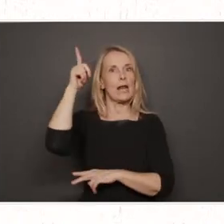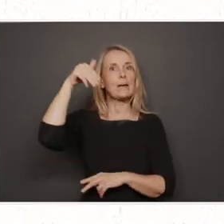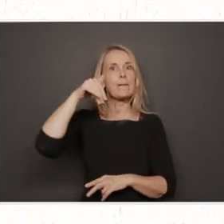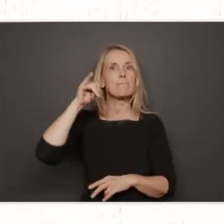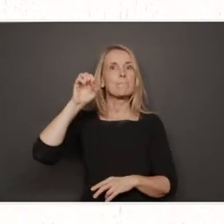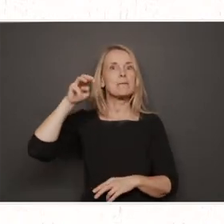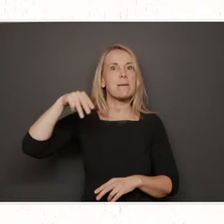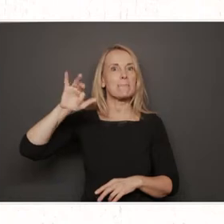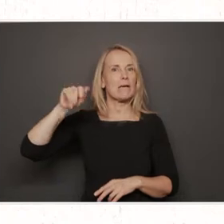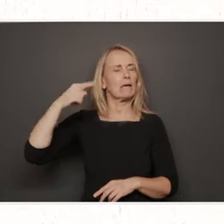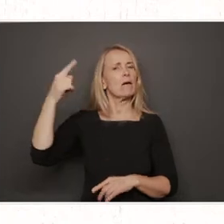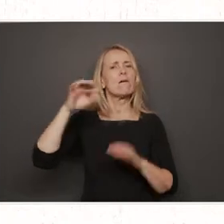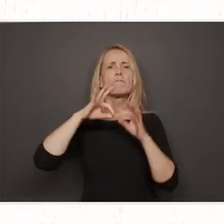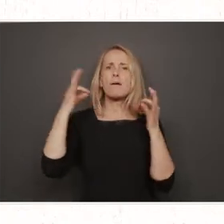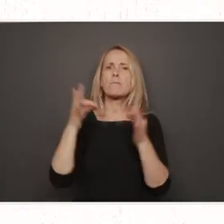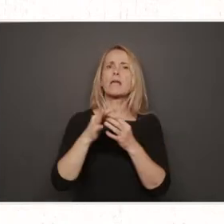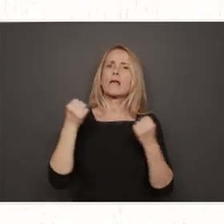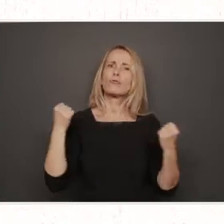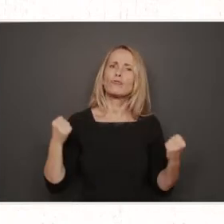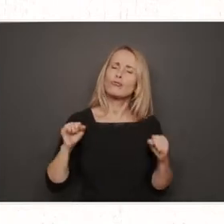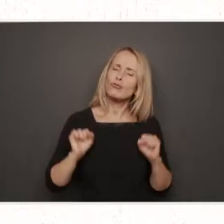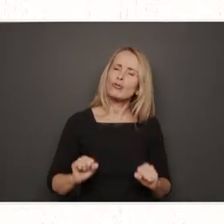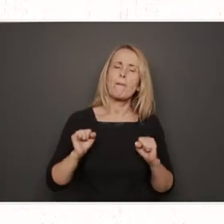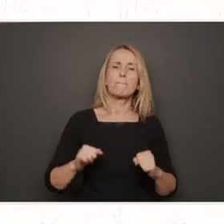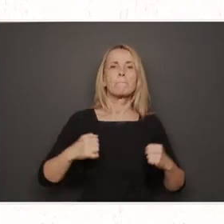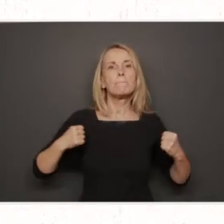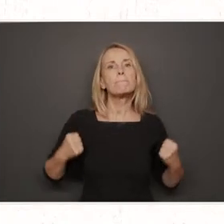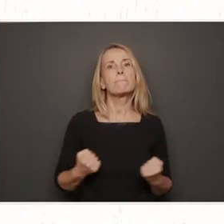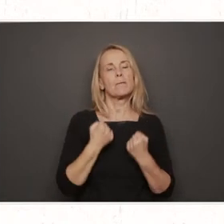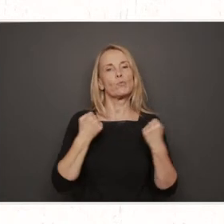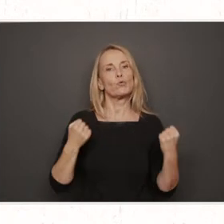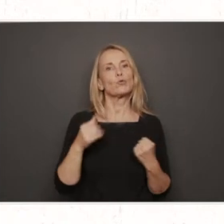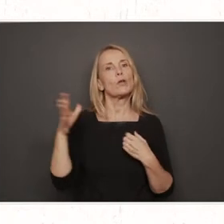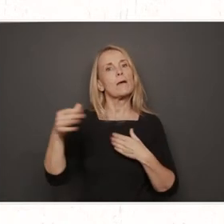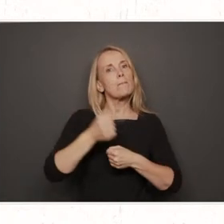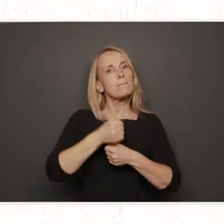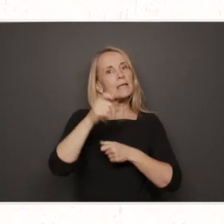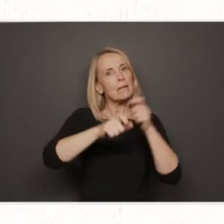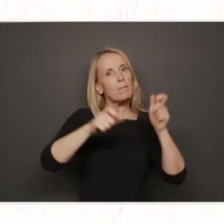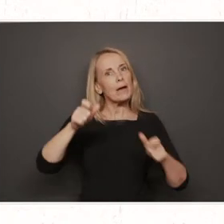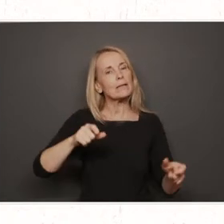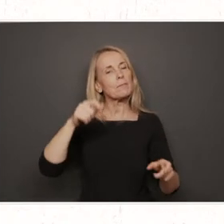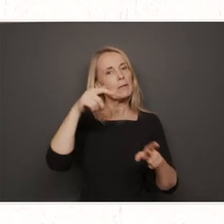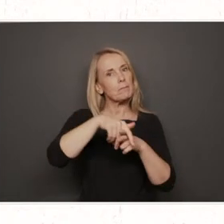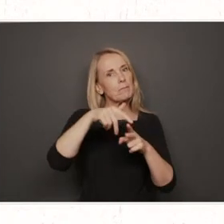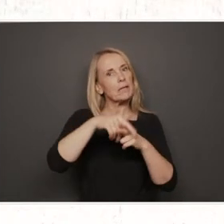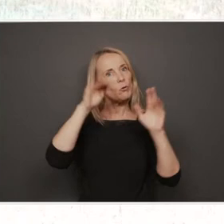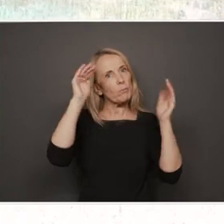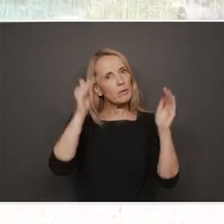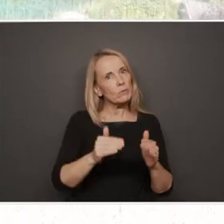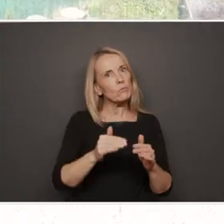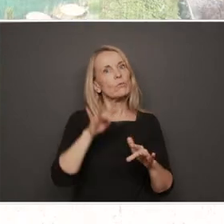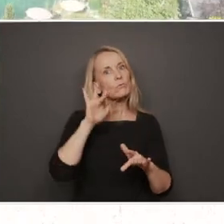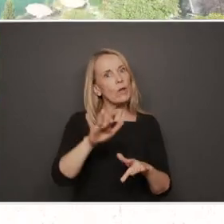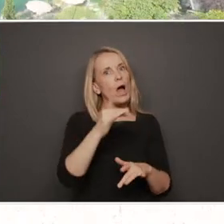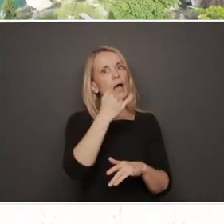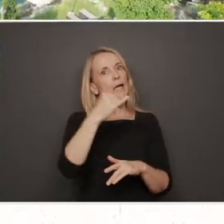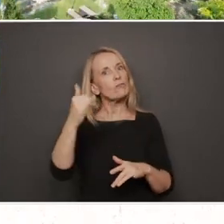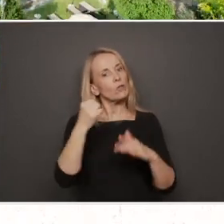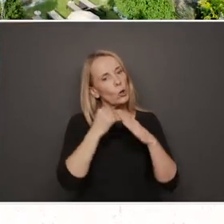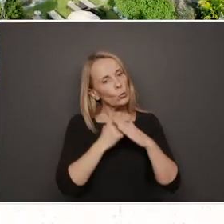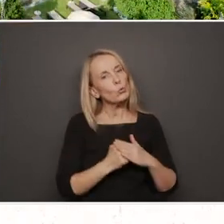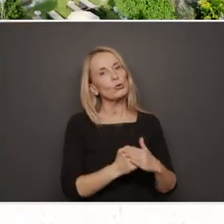Die Familie ist stetig bemüht, ihren Mitarbeitern und Mitarbeiterinnen mit Beeinträchtigungen individuelle Unterstützung zu geben